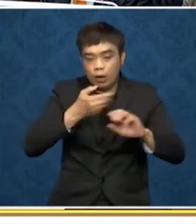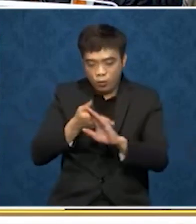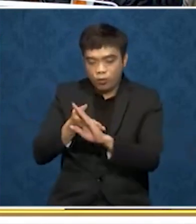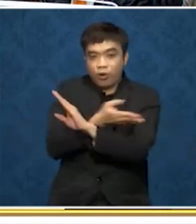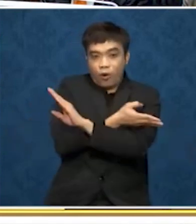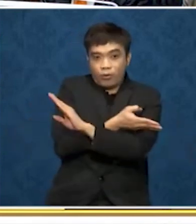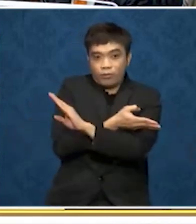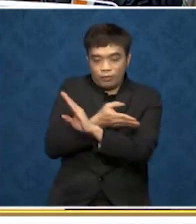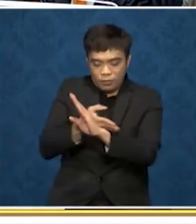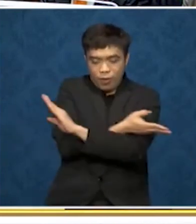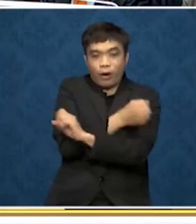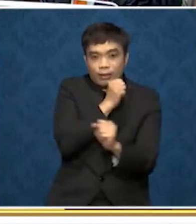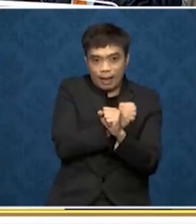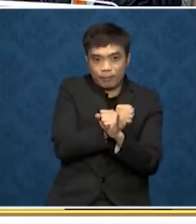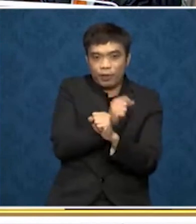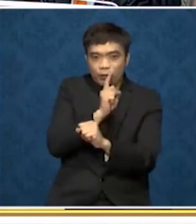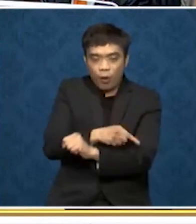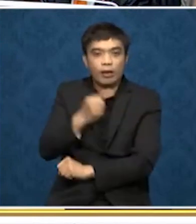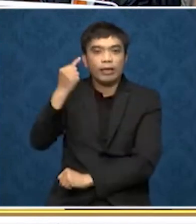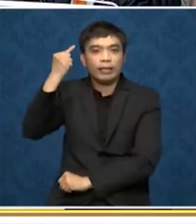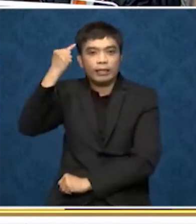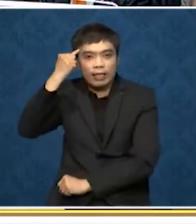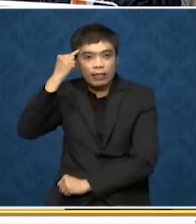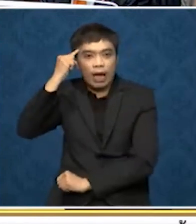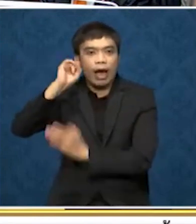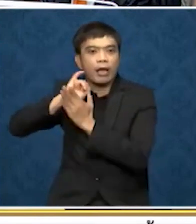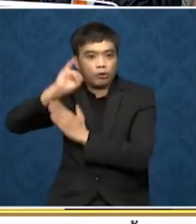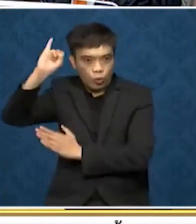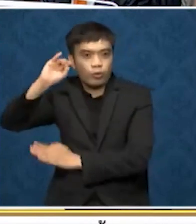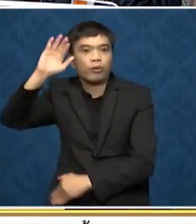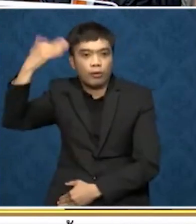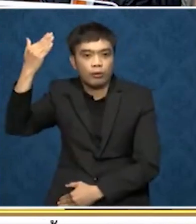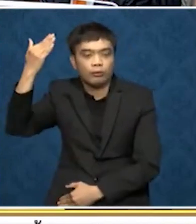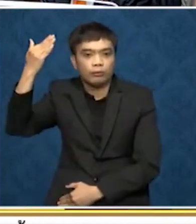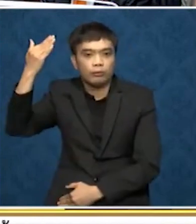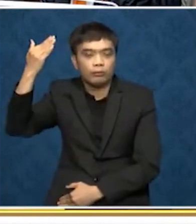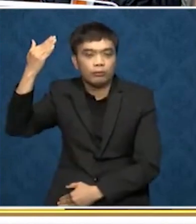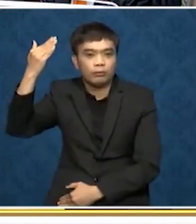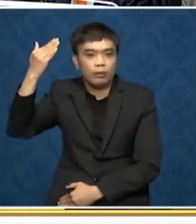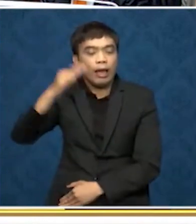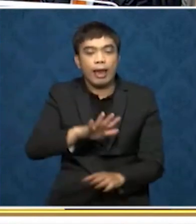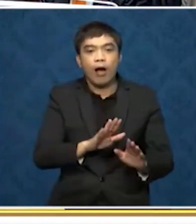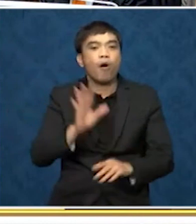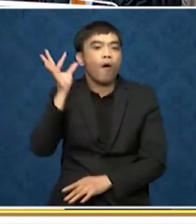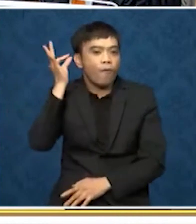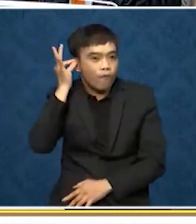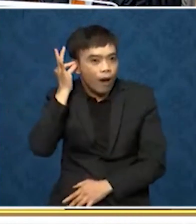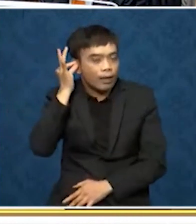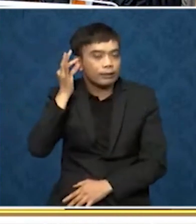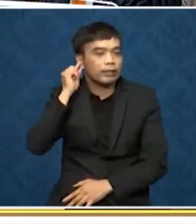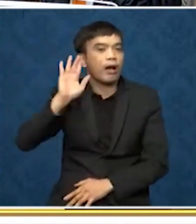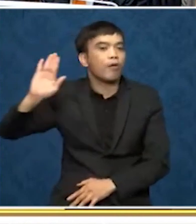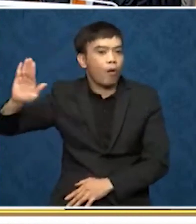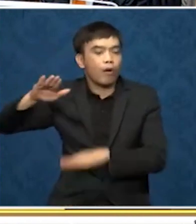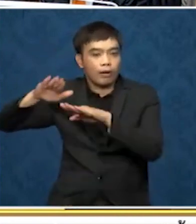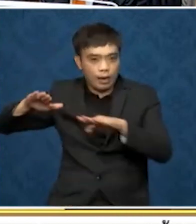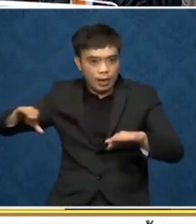จริงๆอ่ะค่ะท่านตั้งสมมติฐานให้ถูกต้องก่อนและฟังเสียงของเยาวชนในประเทศนี้ก่อนว่า